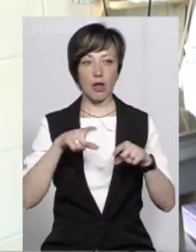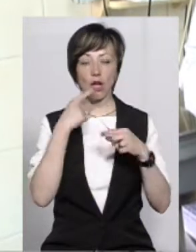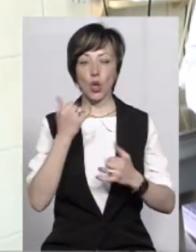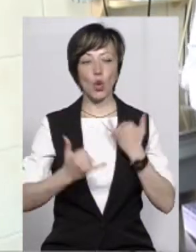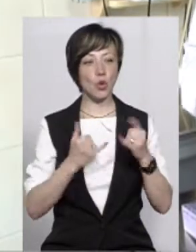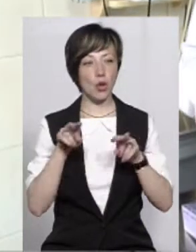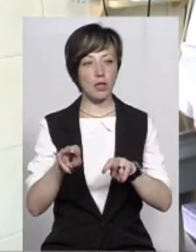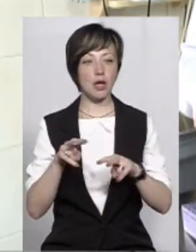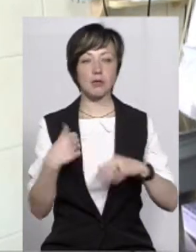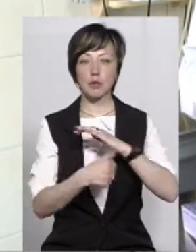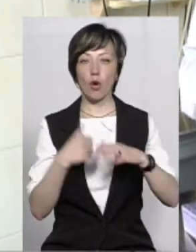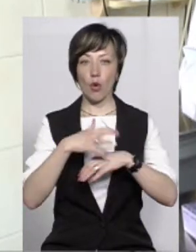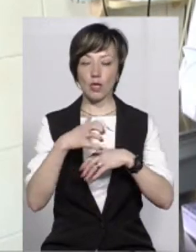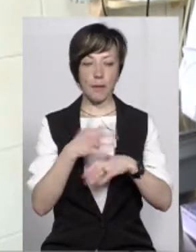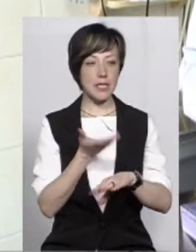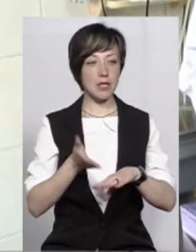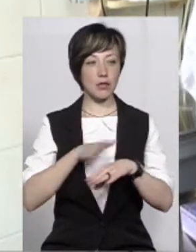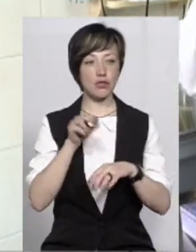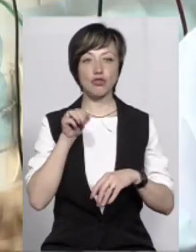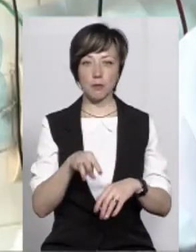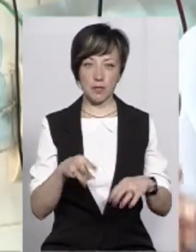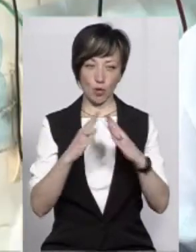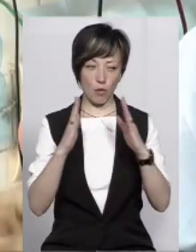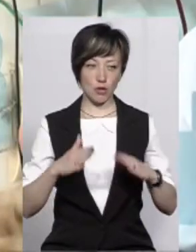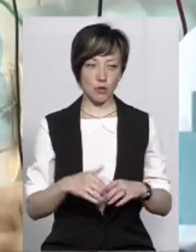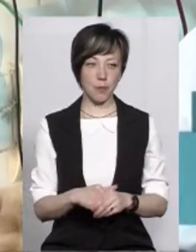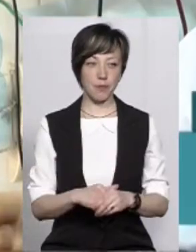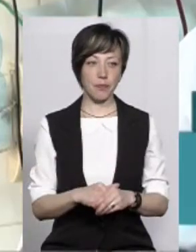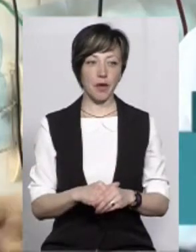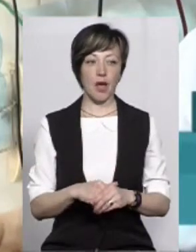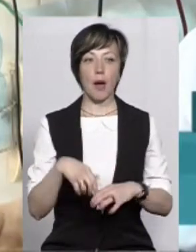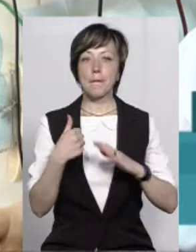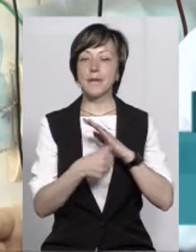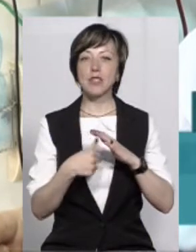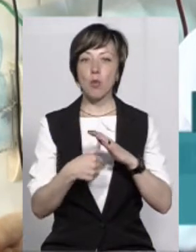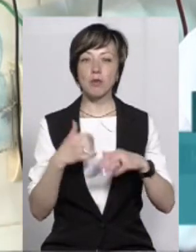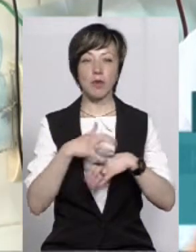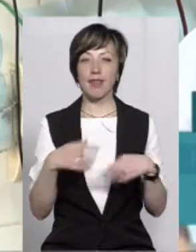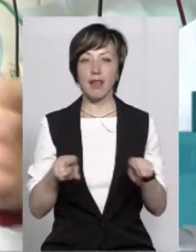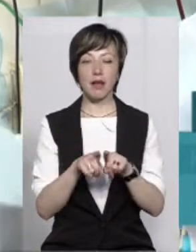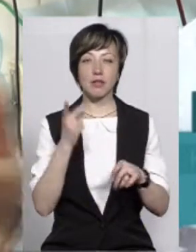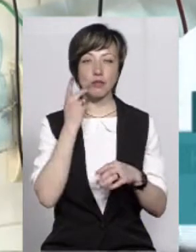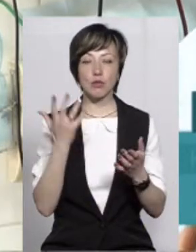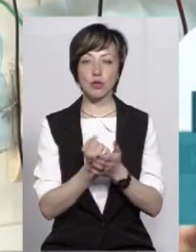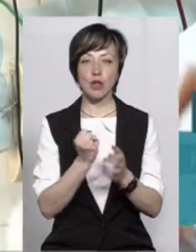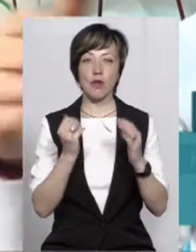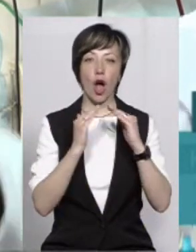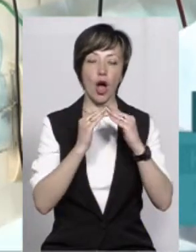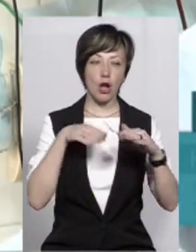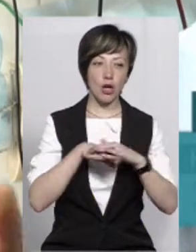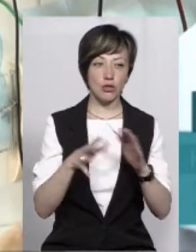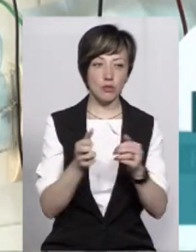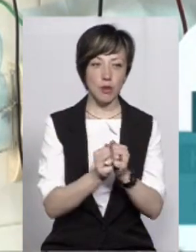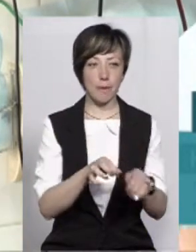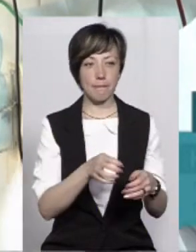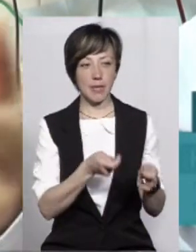доглядати за безпритульними котами складніше, ніж за домашніми. З бездомними не так завжди виходить. Тобто вони десь в гаражі його зловили, принесли